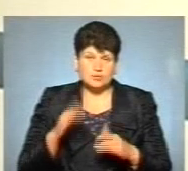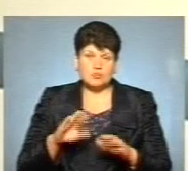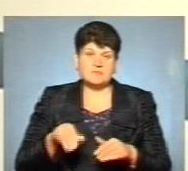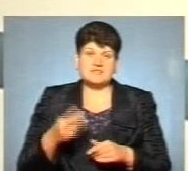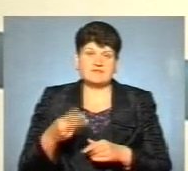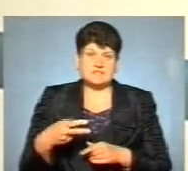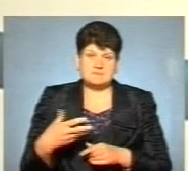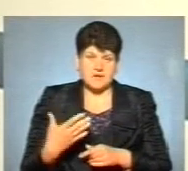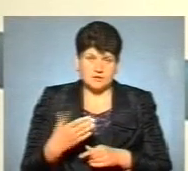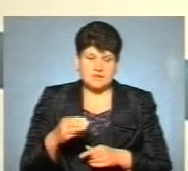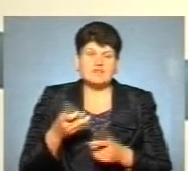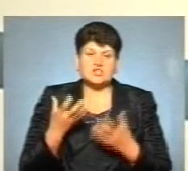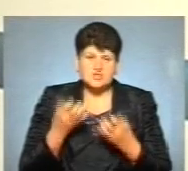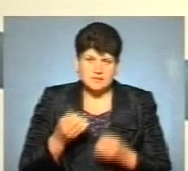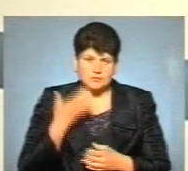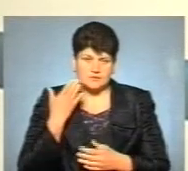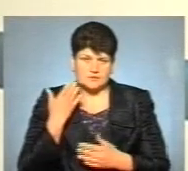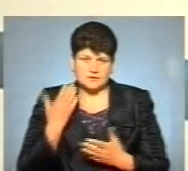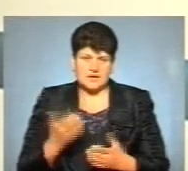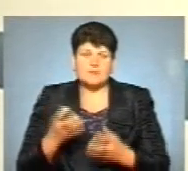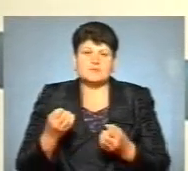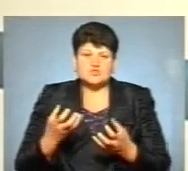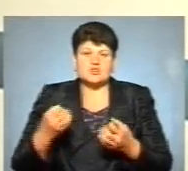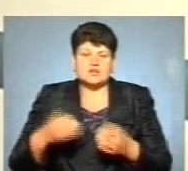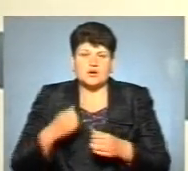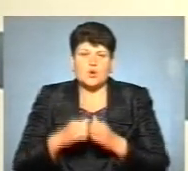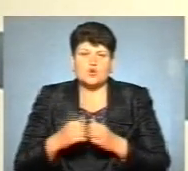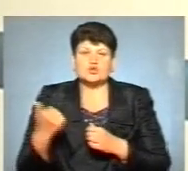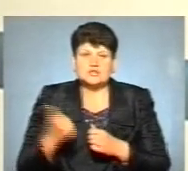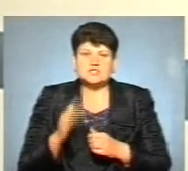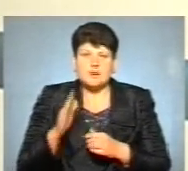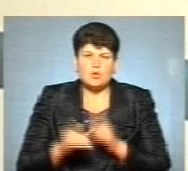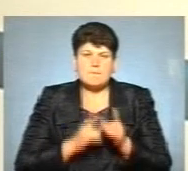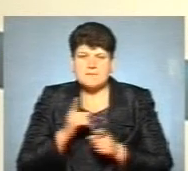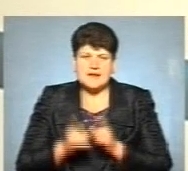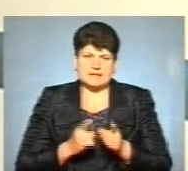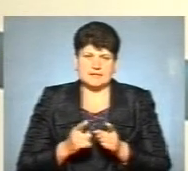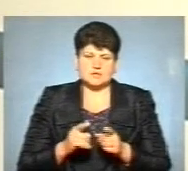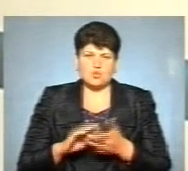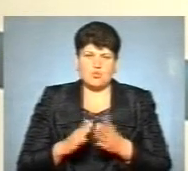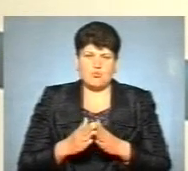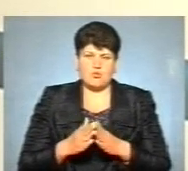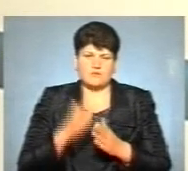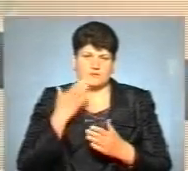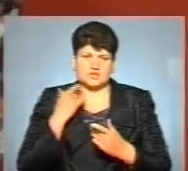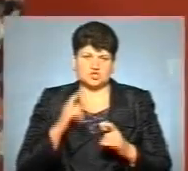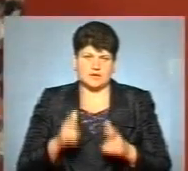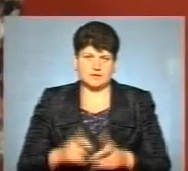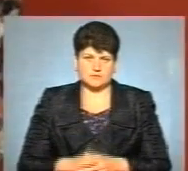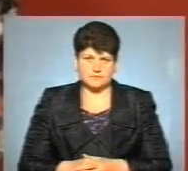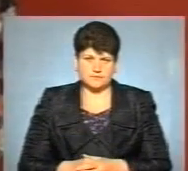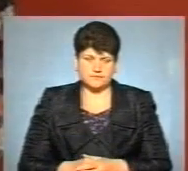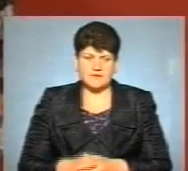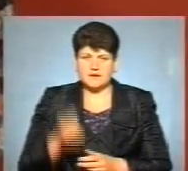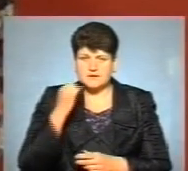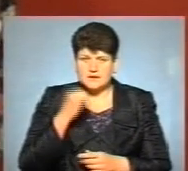25-го пом'якшення, далі ще кожного тижня буде переглядатися умови пом'якшення карантину. Я вам дякую. З